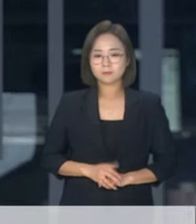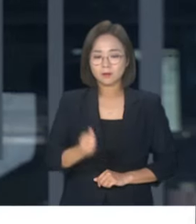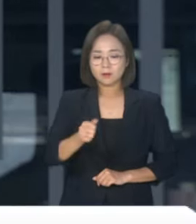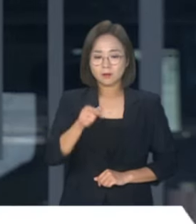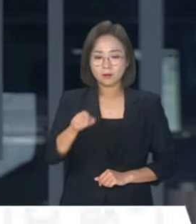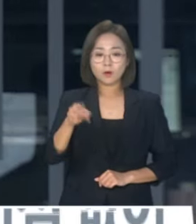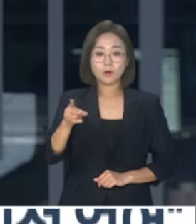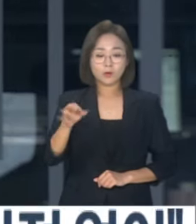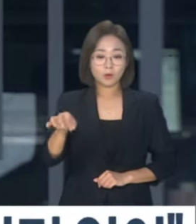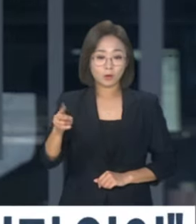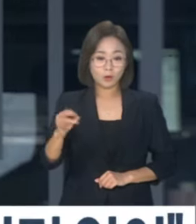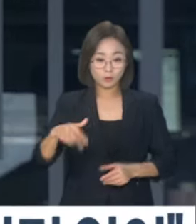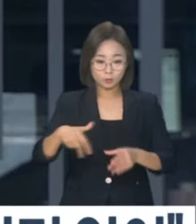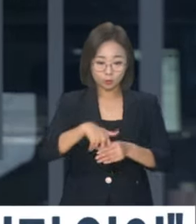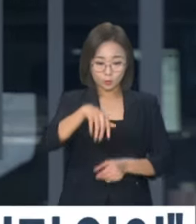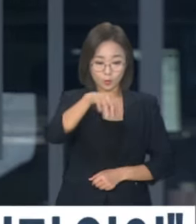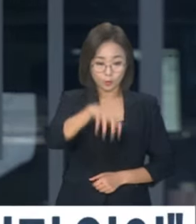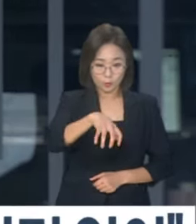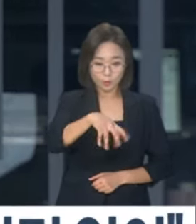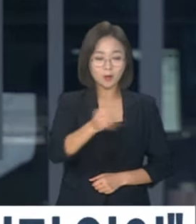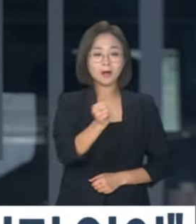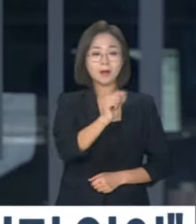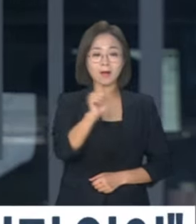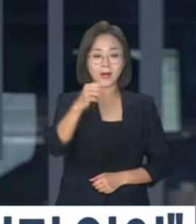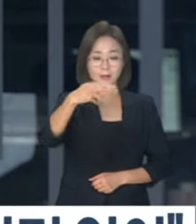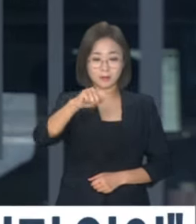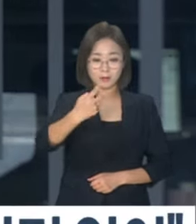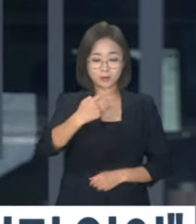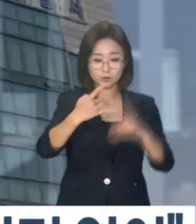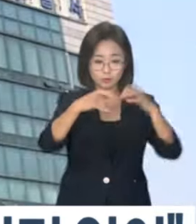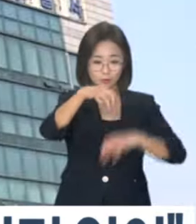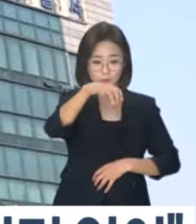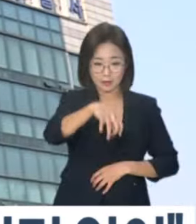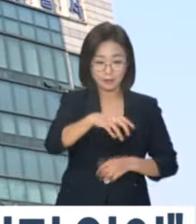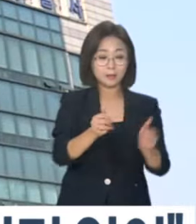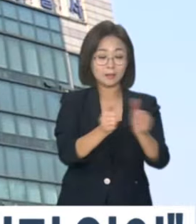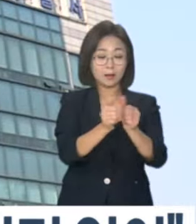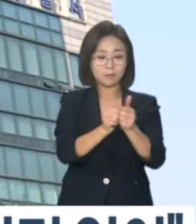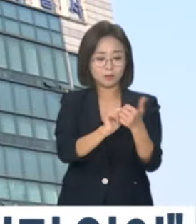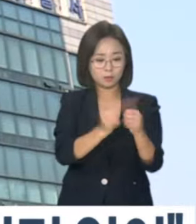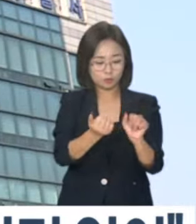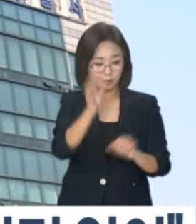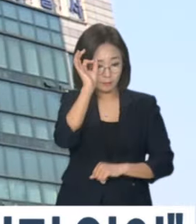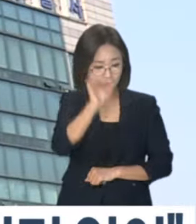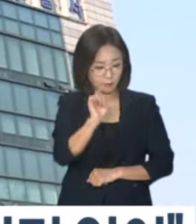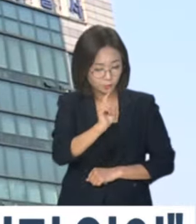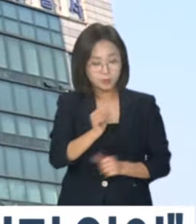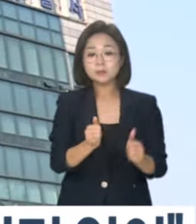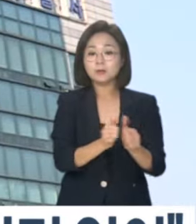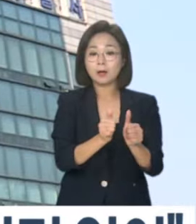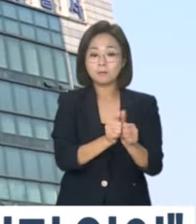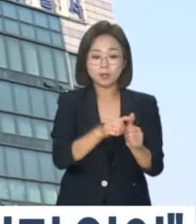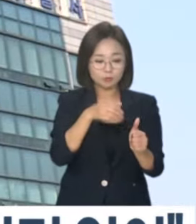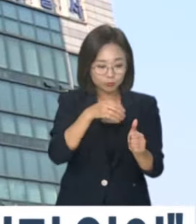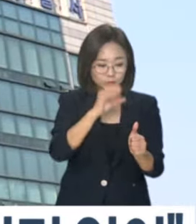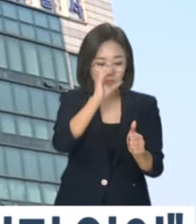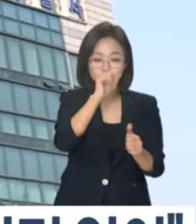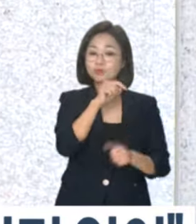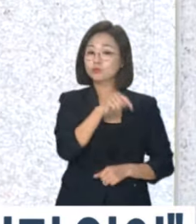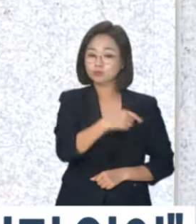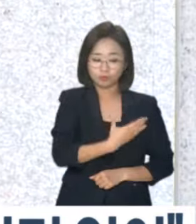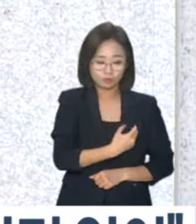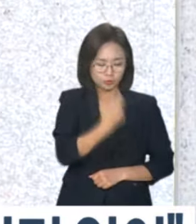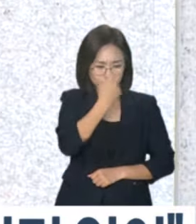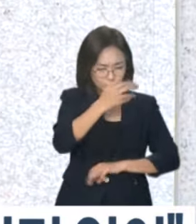허경영 씨의 종교시설 하늘궁에 입소한 80대 남성이 숨진 사건과 관련해 이 남성이 마신 이른바